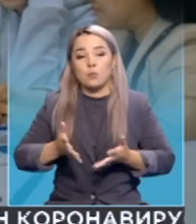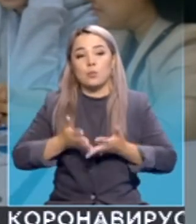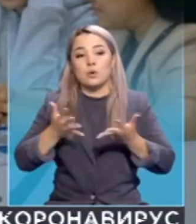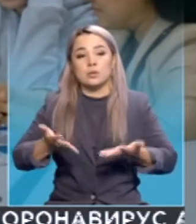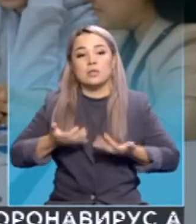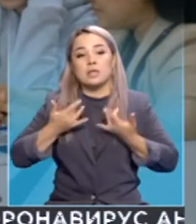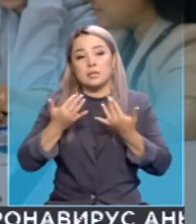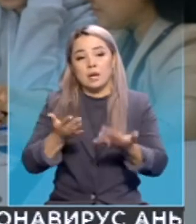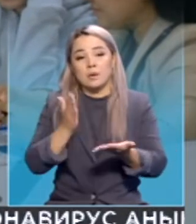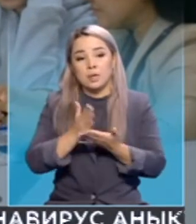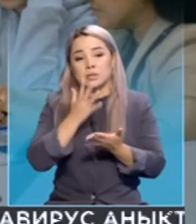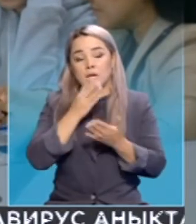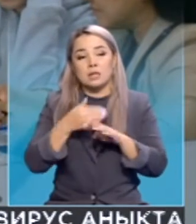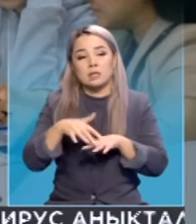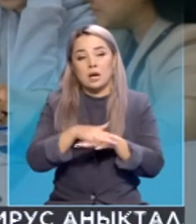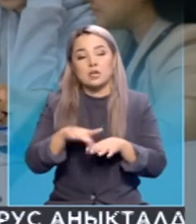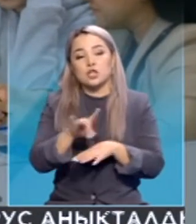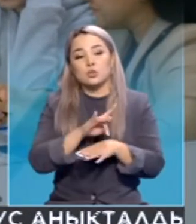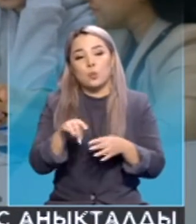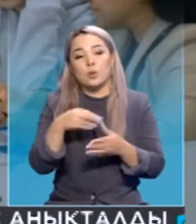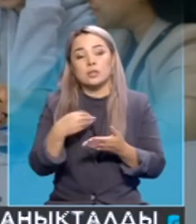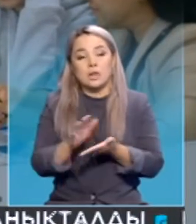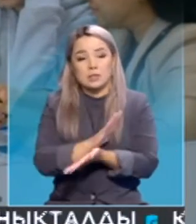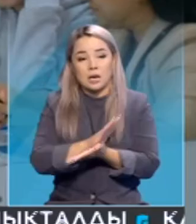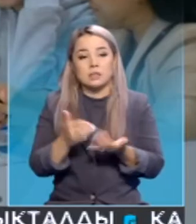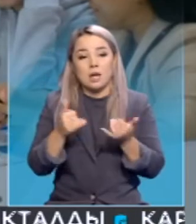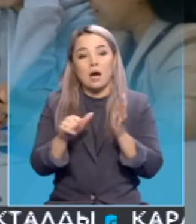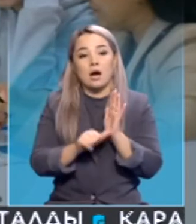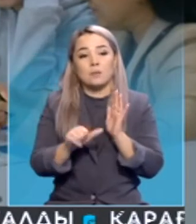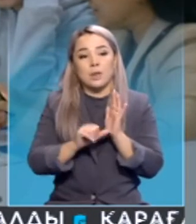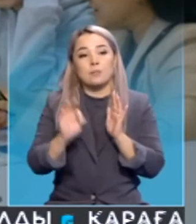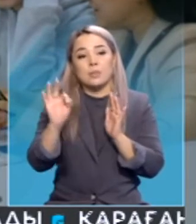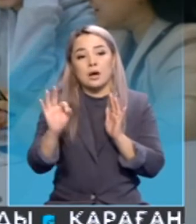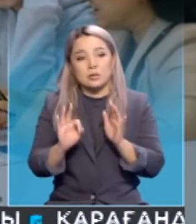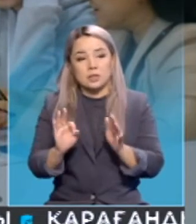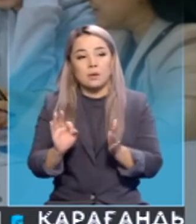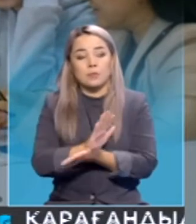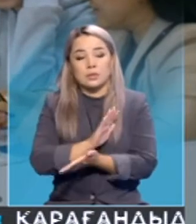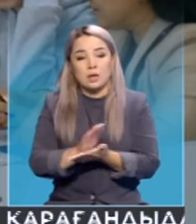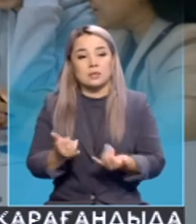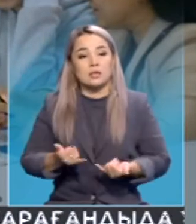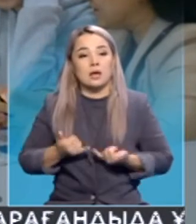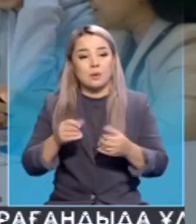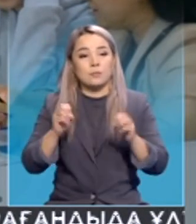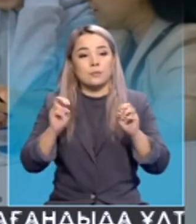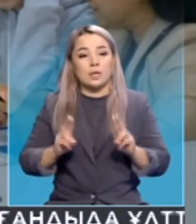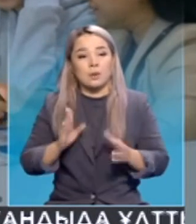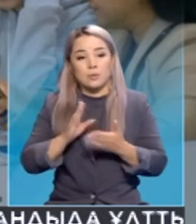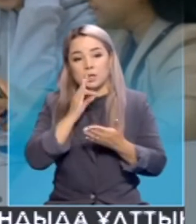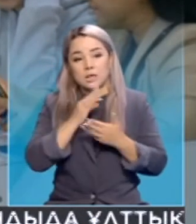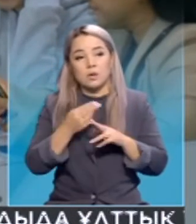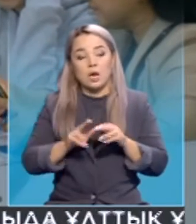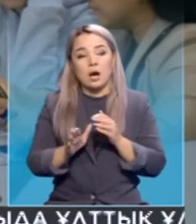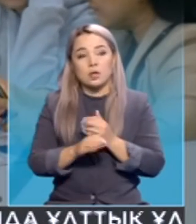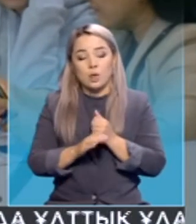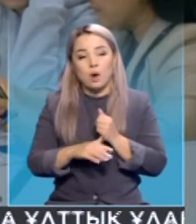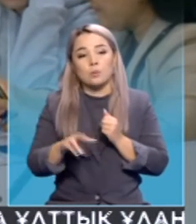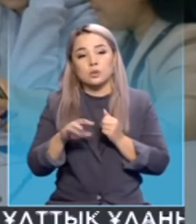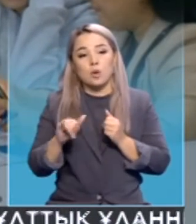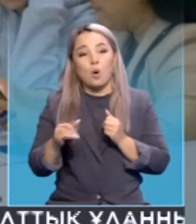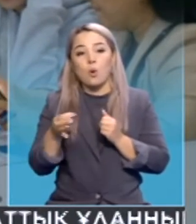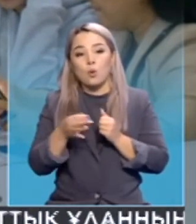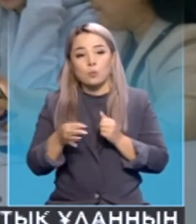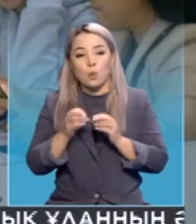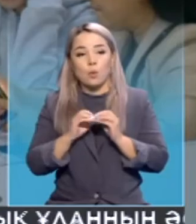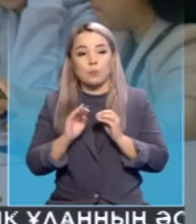отыр. Республика бойынша бөлінген гранттардың 60% осы мамандықтарға арналған. Тағы бір айта кетерлігі, биыл Атырау мен Маңғыстау